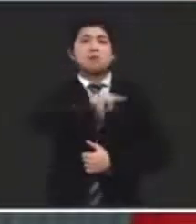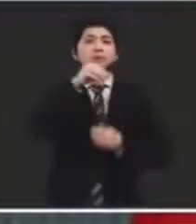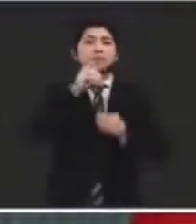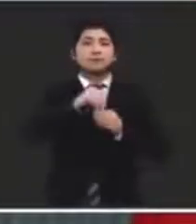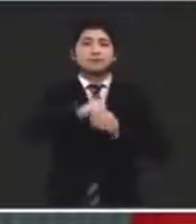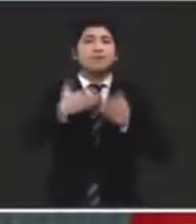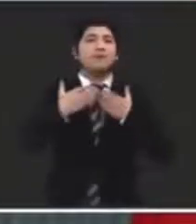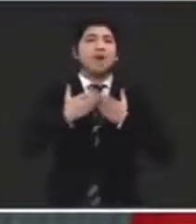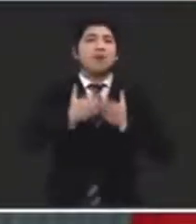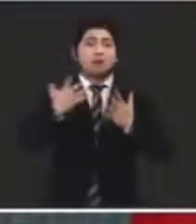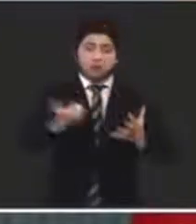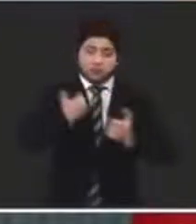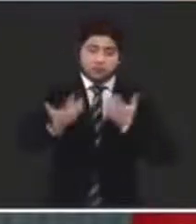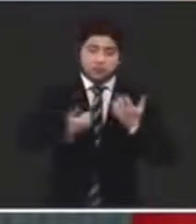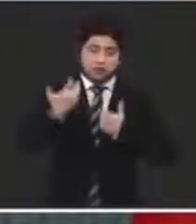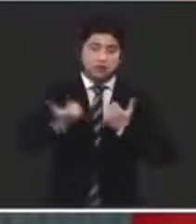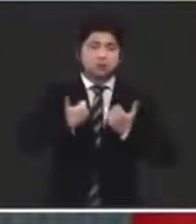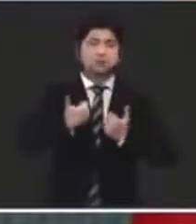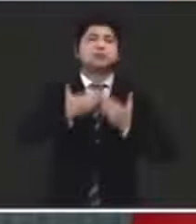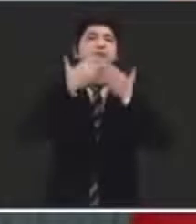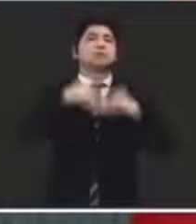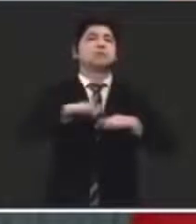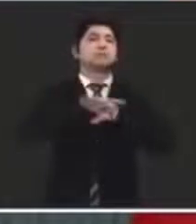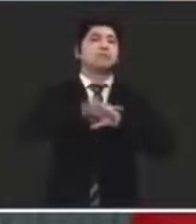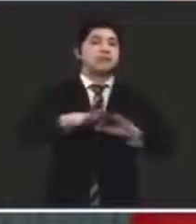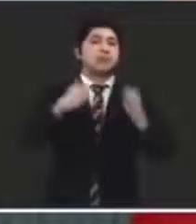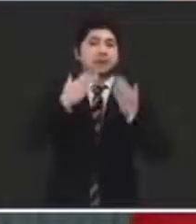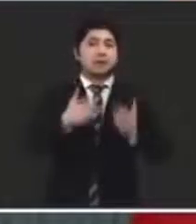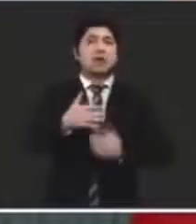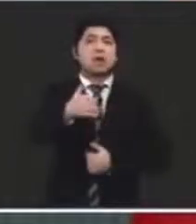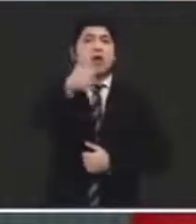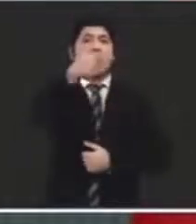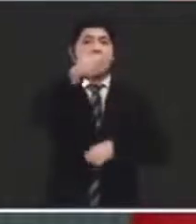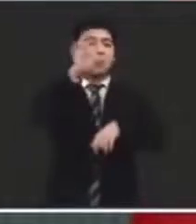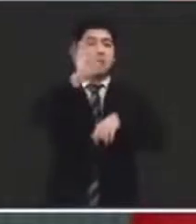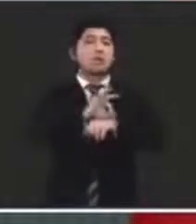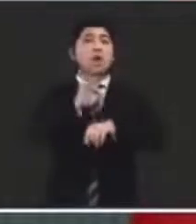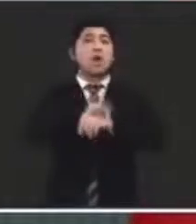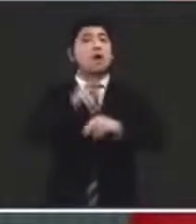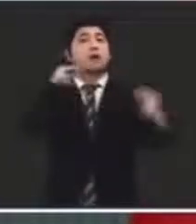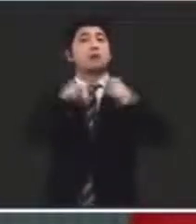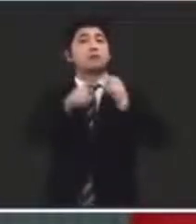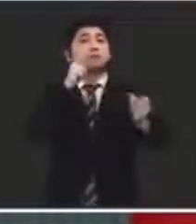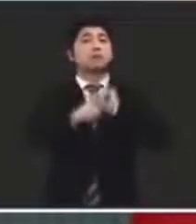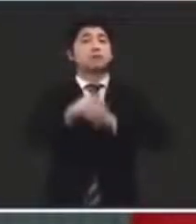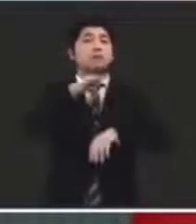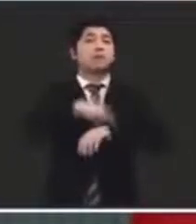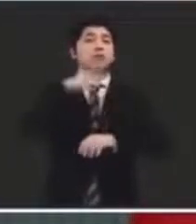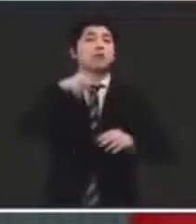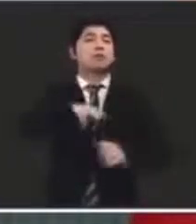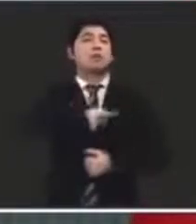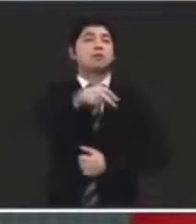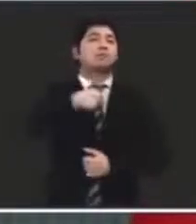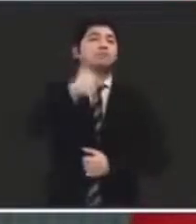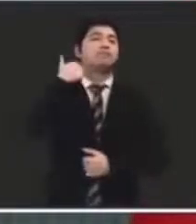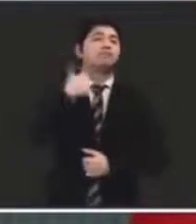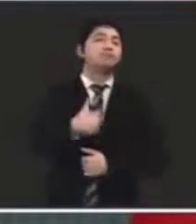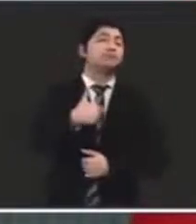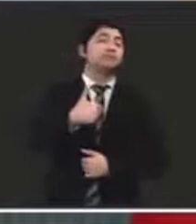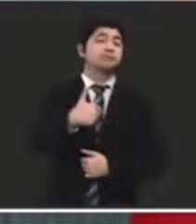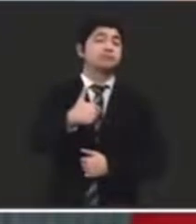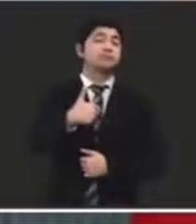feribot şilesine son vererek 6 dakikada ulaşım sağlıyoruz